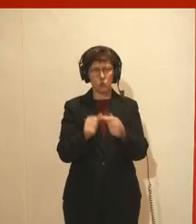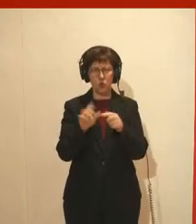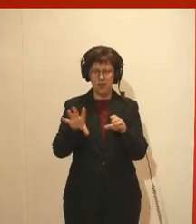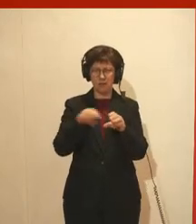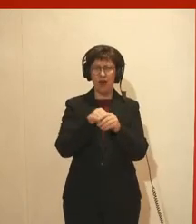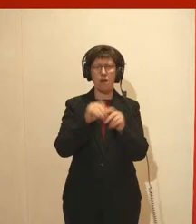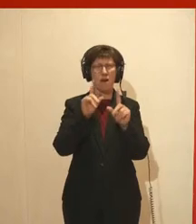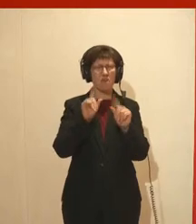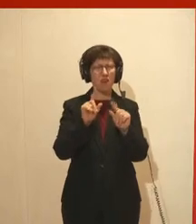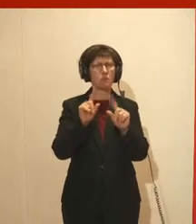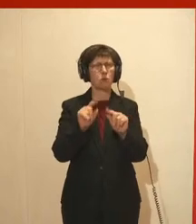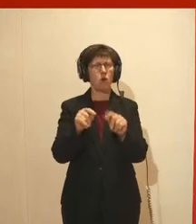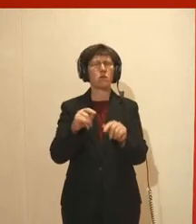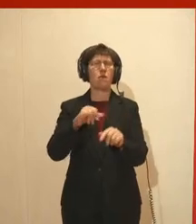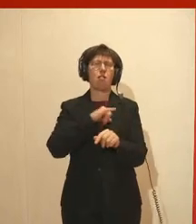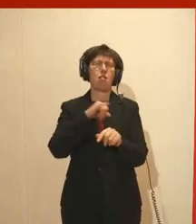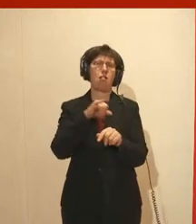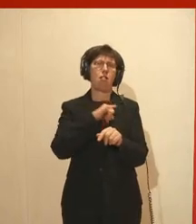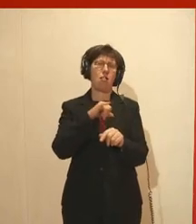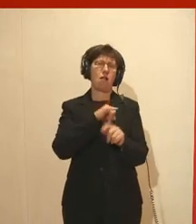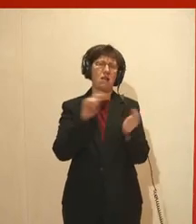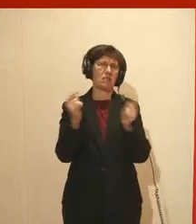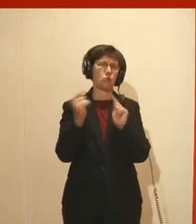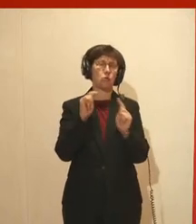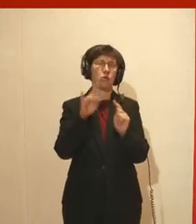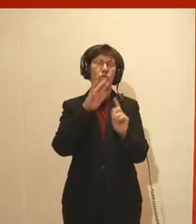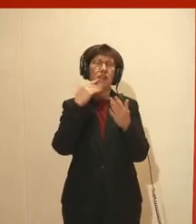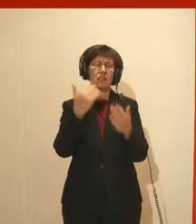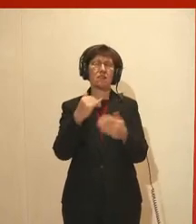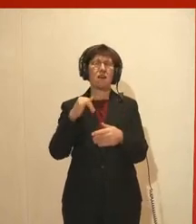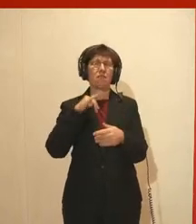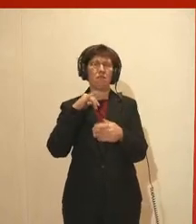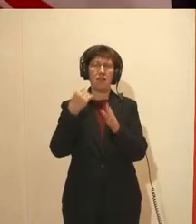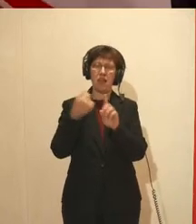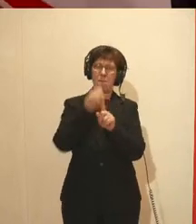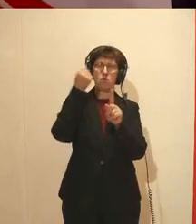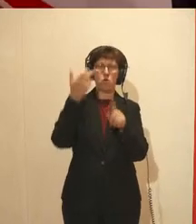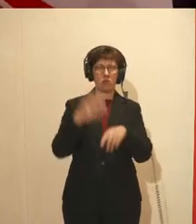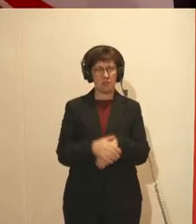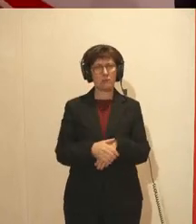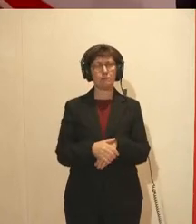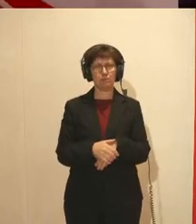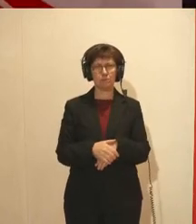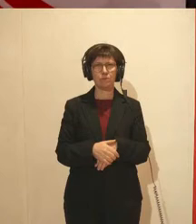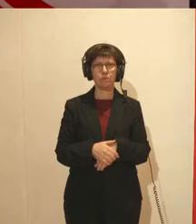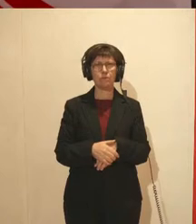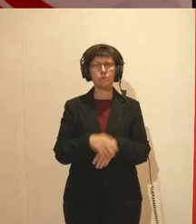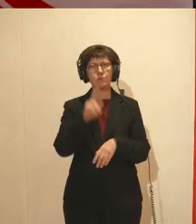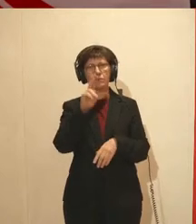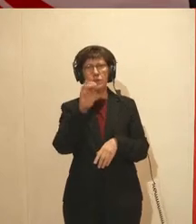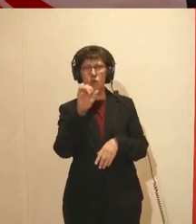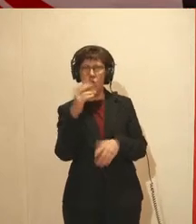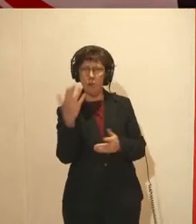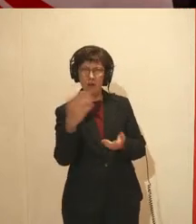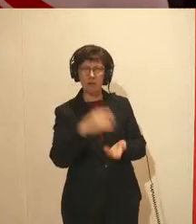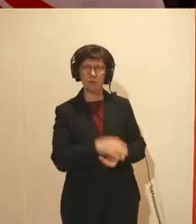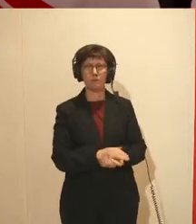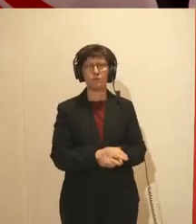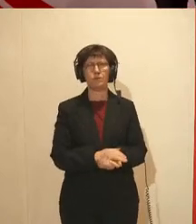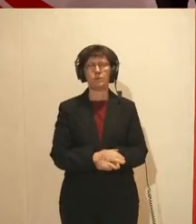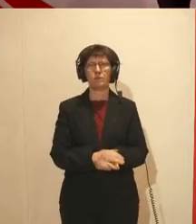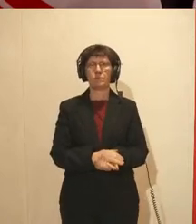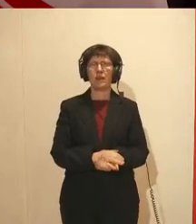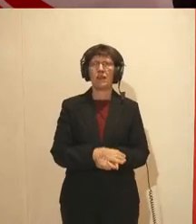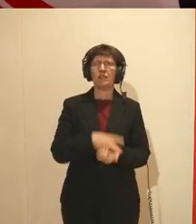es war eine sehr spannende diskussion vielen vielen dank für die vielen interessanten impulse und bei diana werden ich hatte die gelegenheit